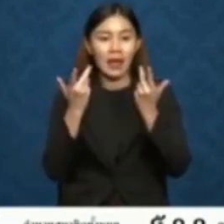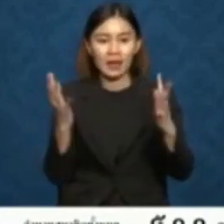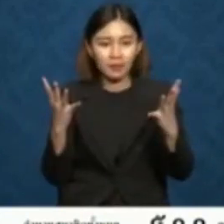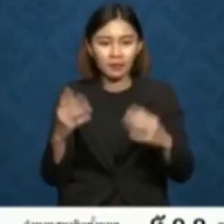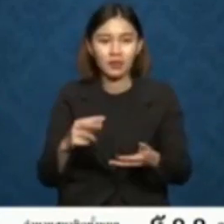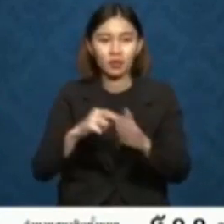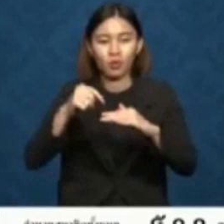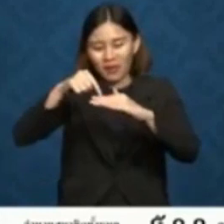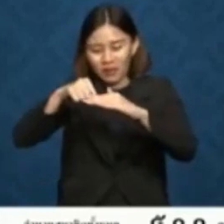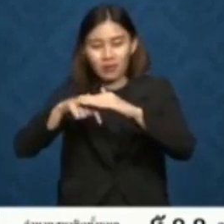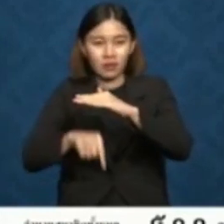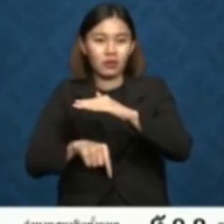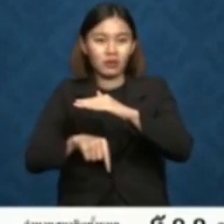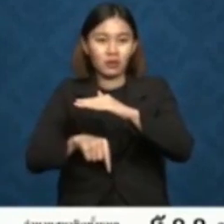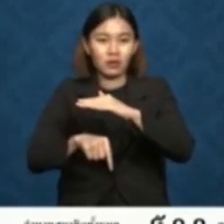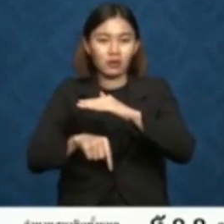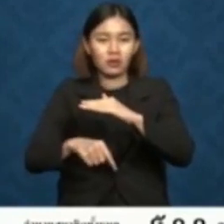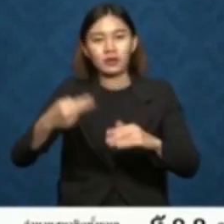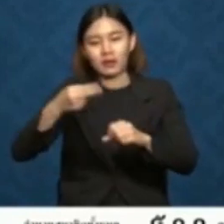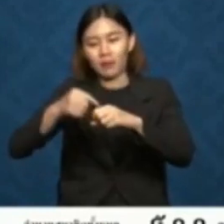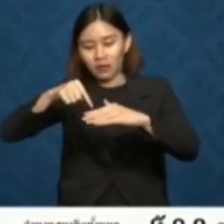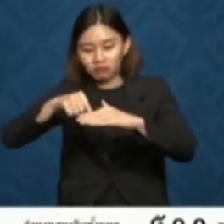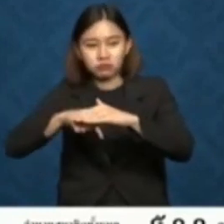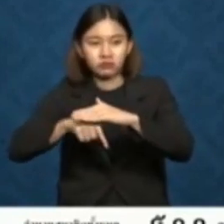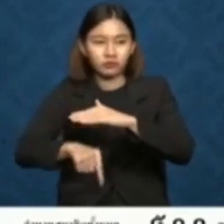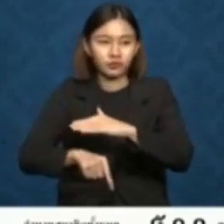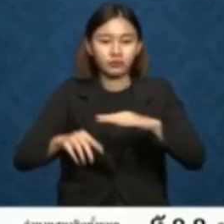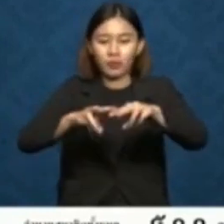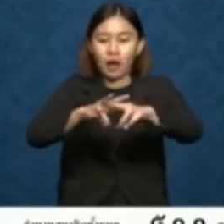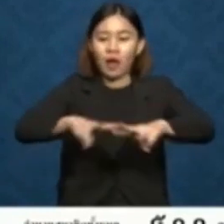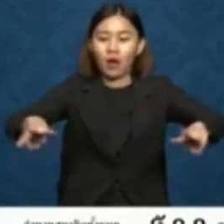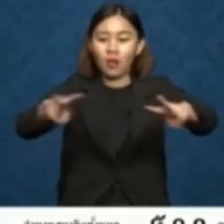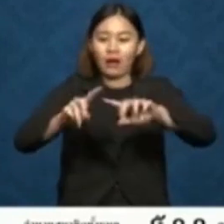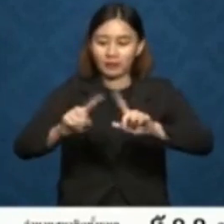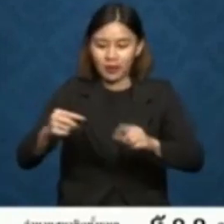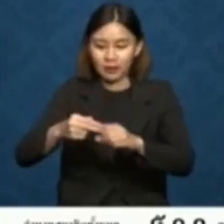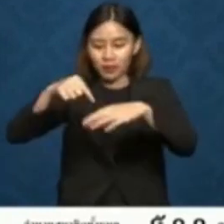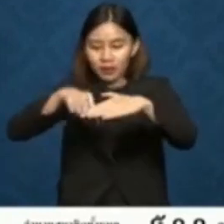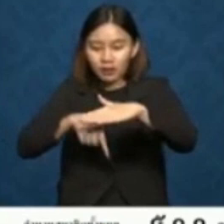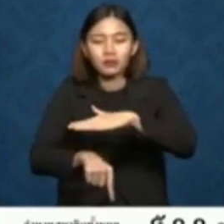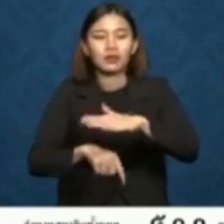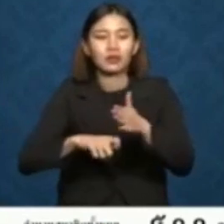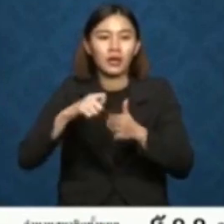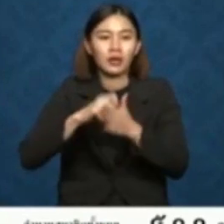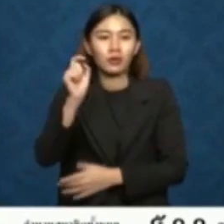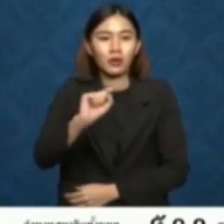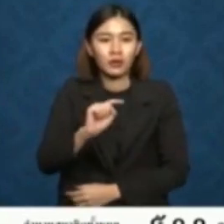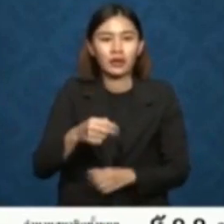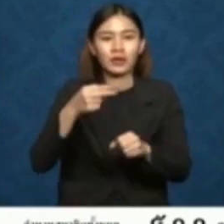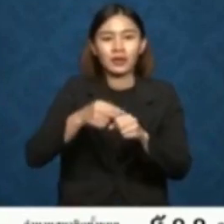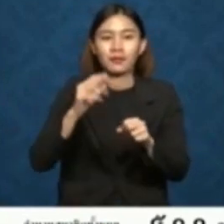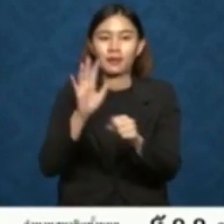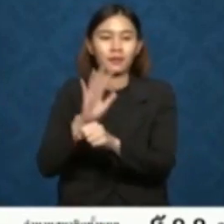ำมันไม่ได้หายไปไหนครับมันแค่ถูกซ่อนให้จมไปหายไปจากสายตาประชาชนและนั่นแหละครับคือสาเหตุที่